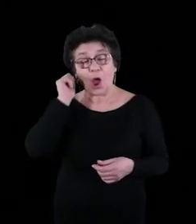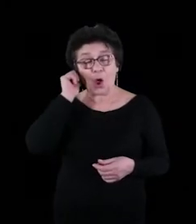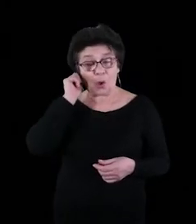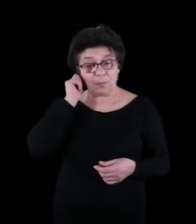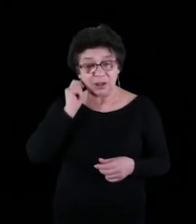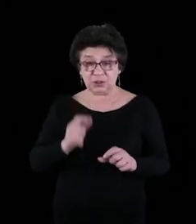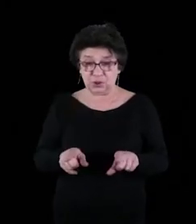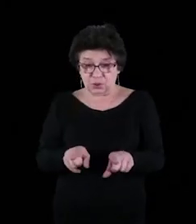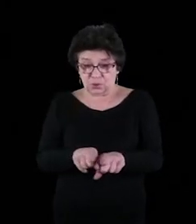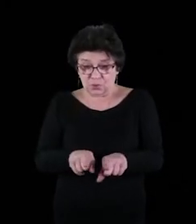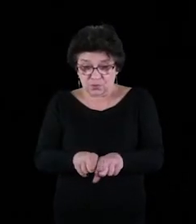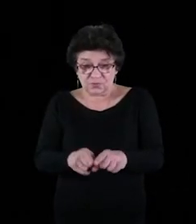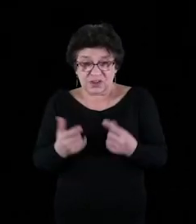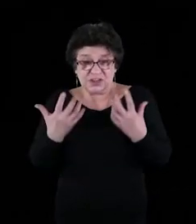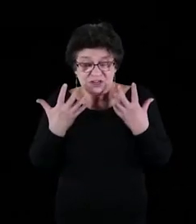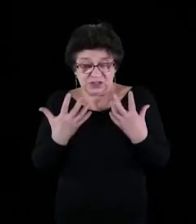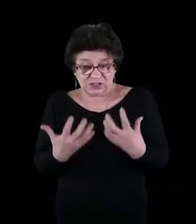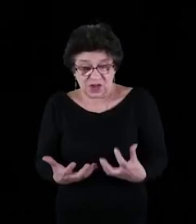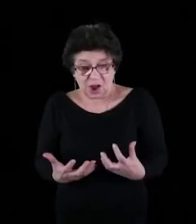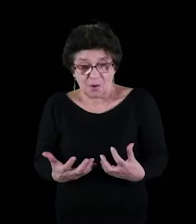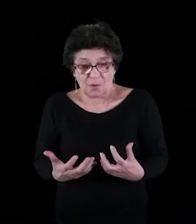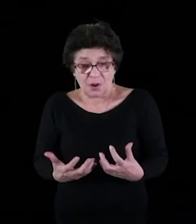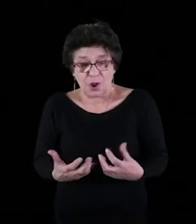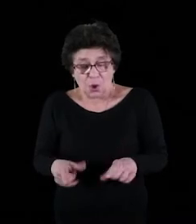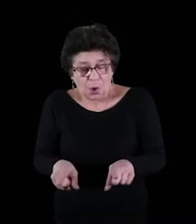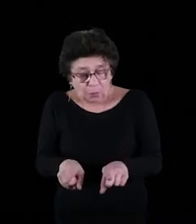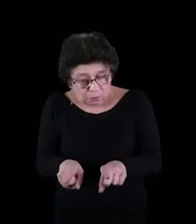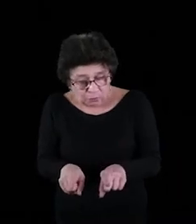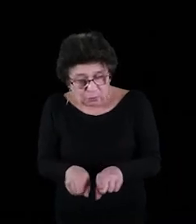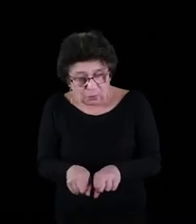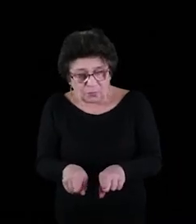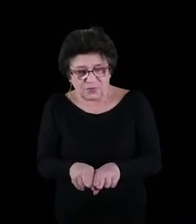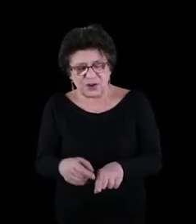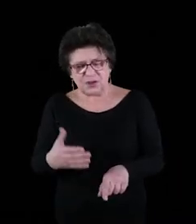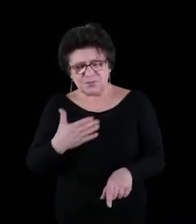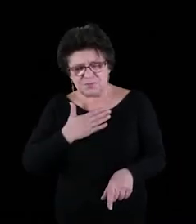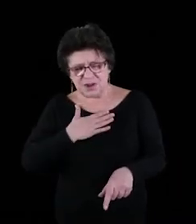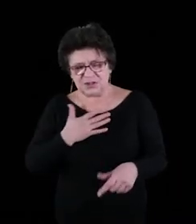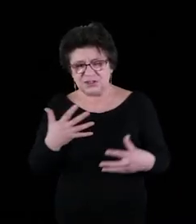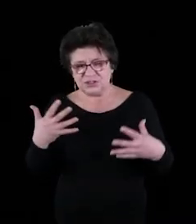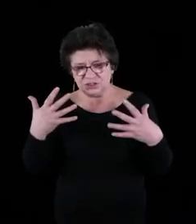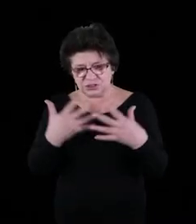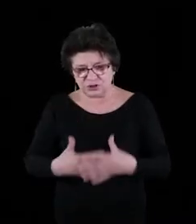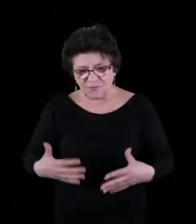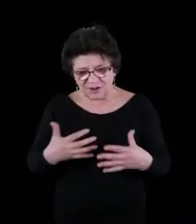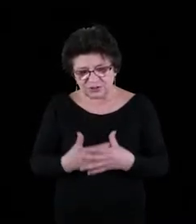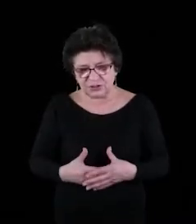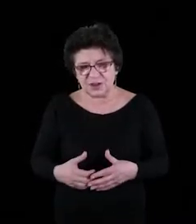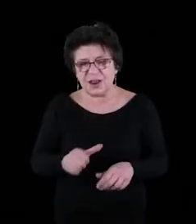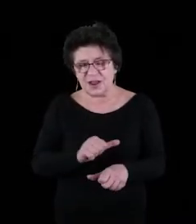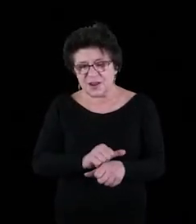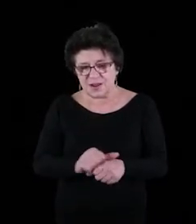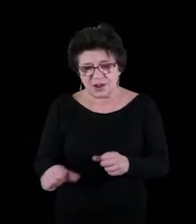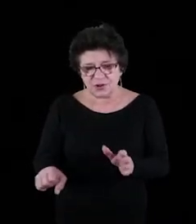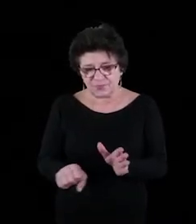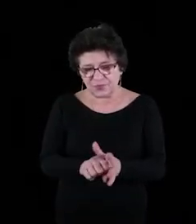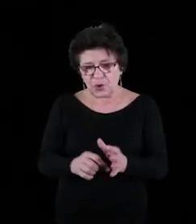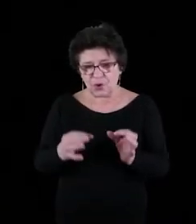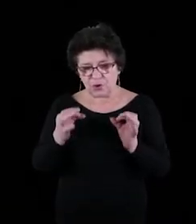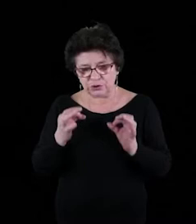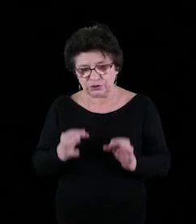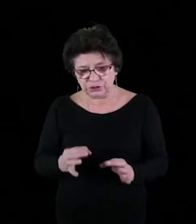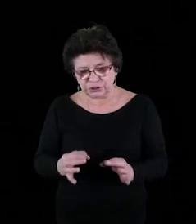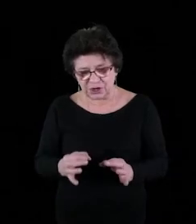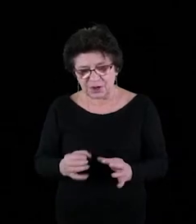być nie chciały chciały również mieć swoje Stowarzyszenie A jednak tak jak do tej pory jakby te są to